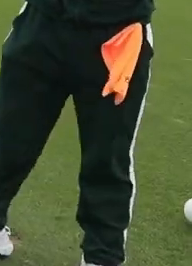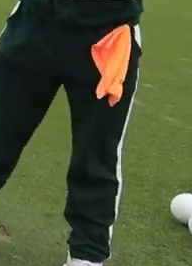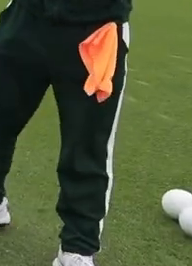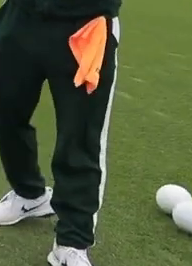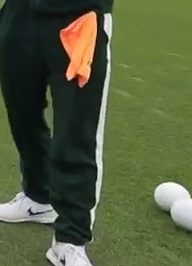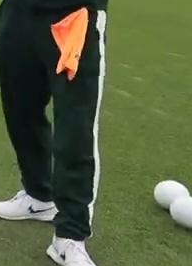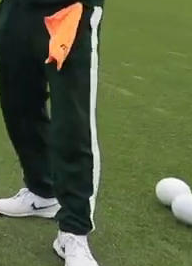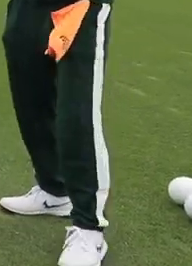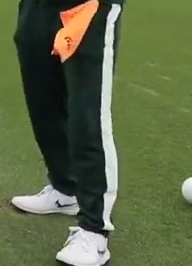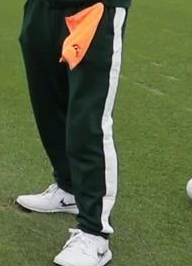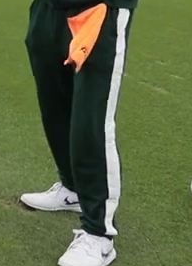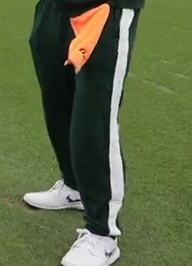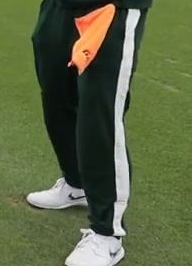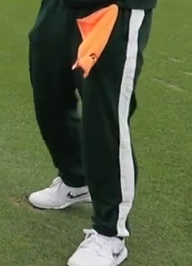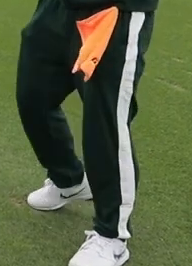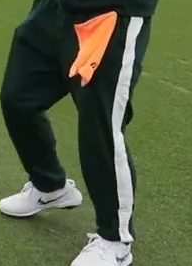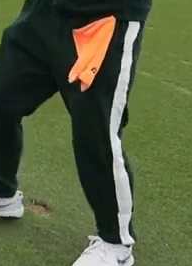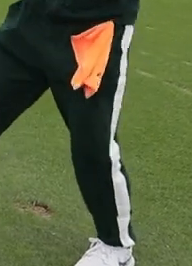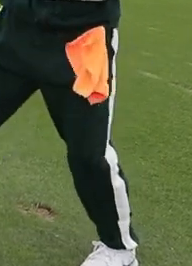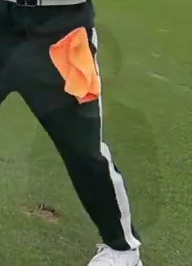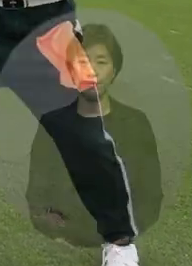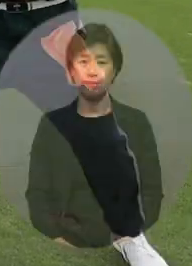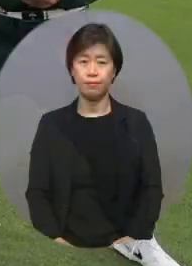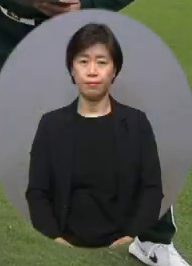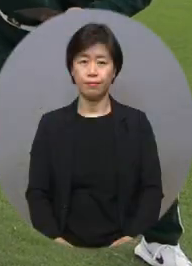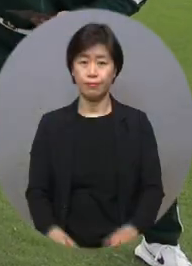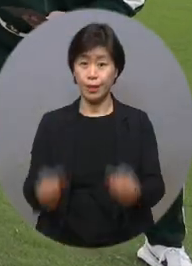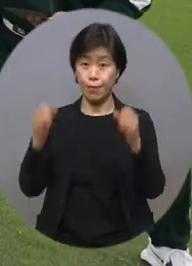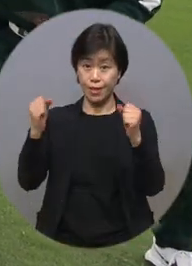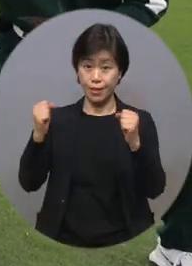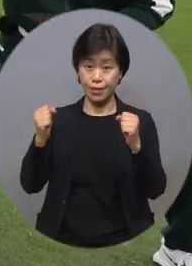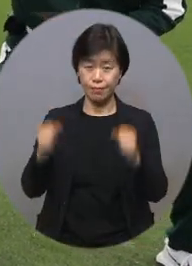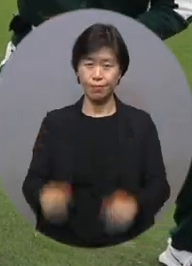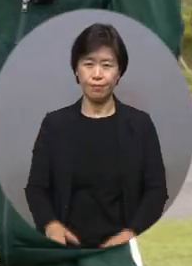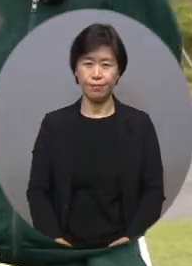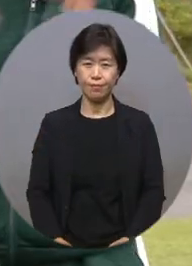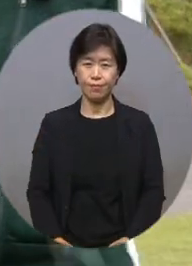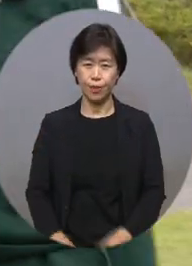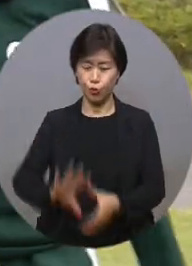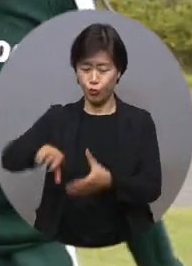여성분하고 이게 해도 되는지 모르겠네. 화이팅! 이거도 이거 입고 와도 되나요? 미안하고.